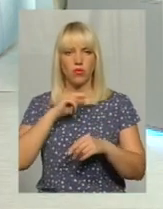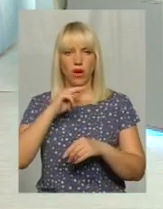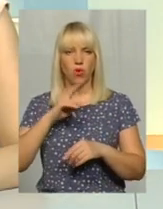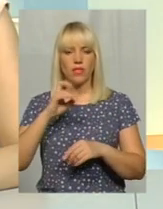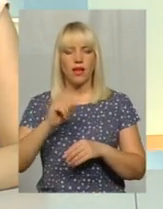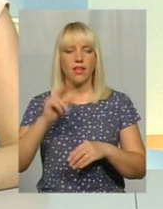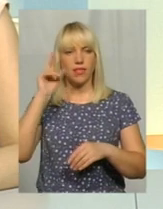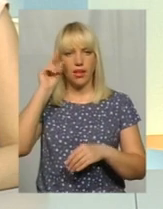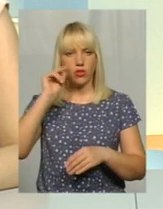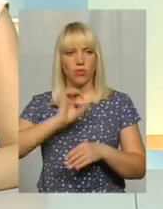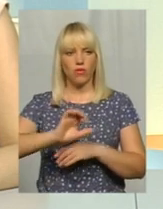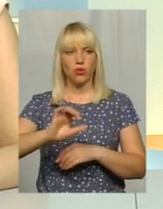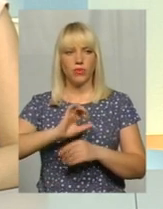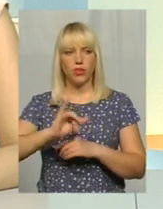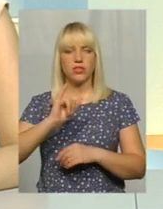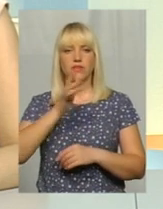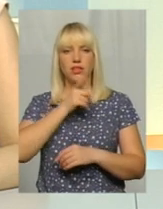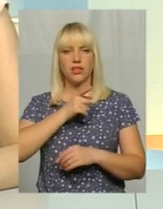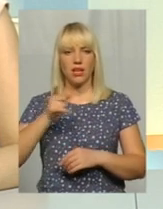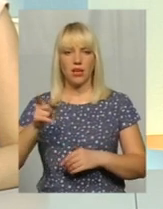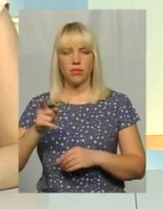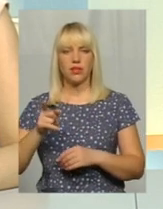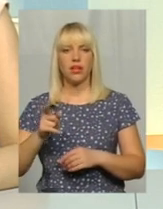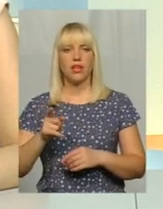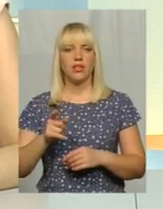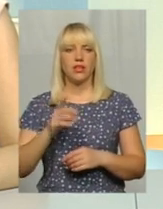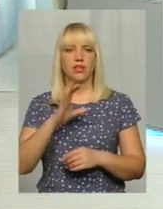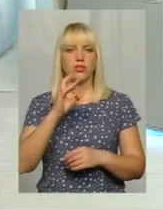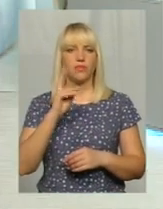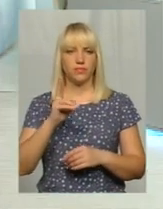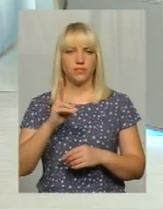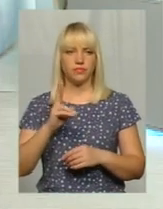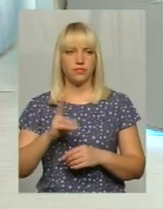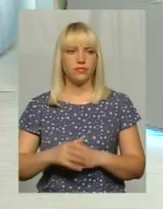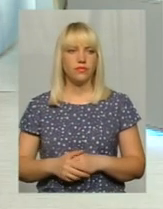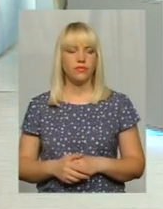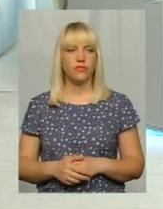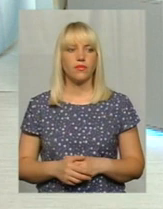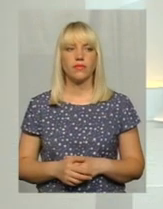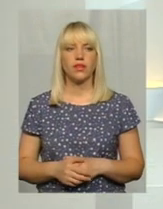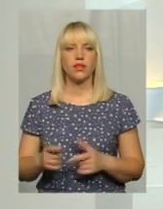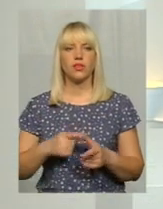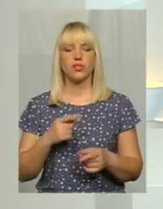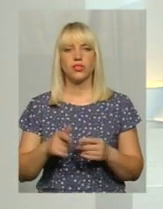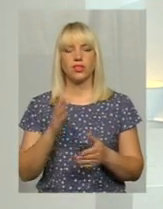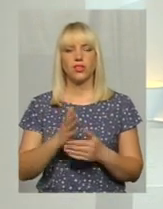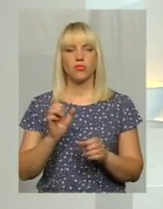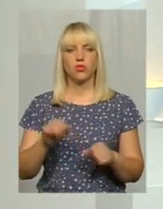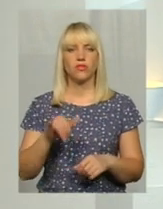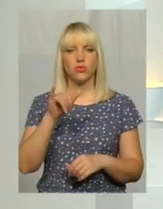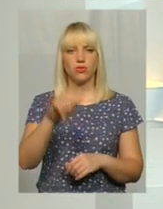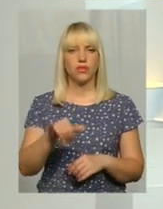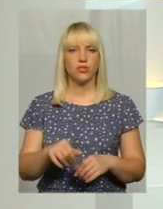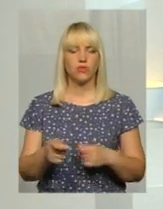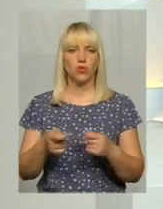дату виробництва і термін придатності. Це теж є досить важливим питанням. А чи є можливість у вашого